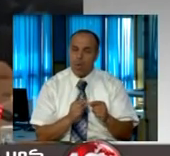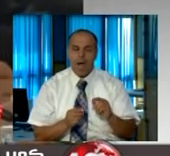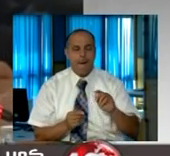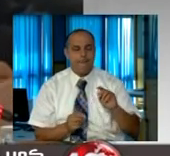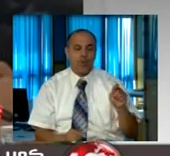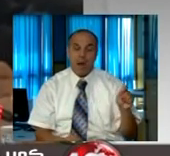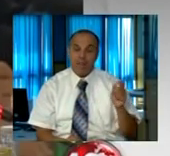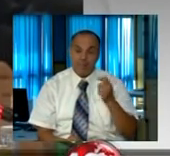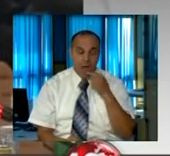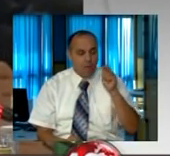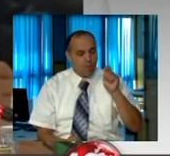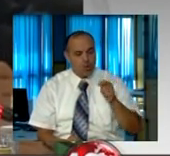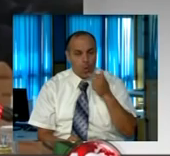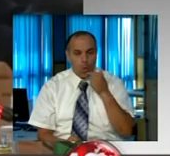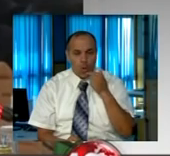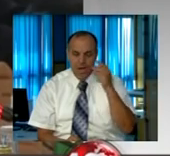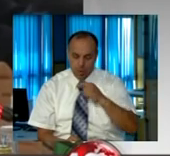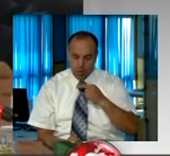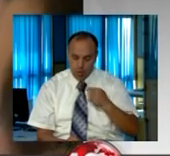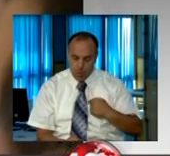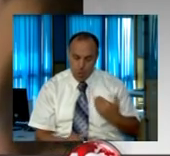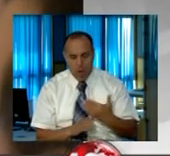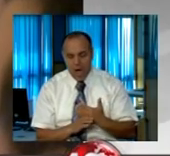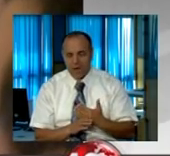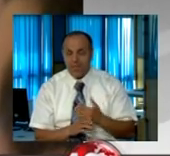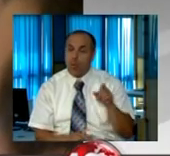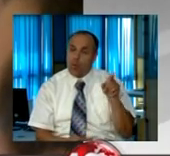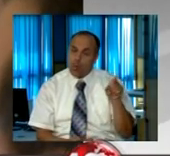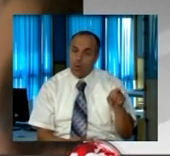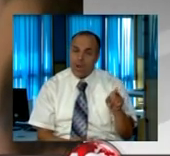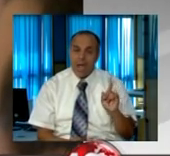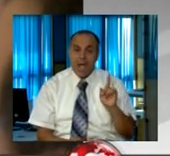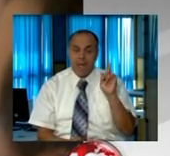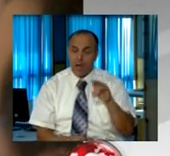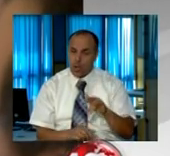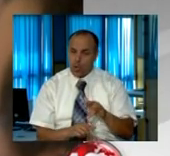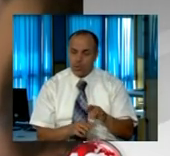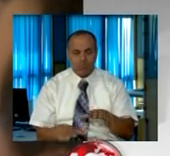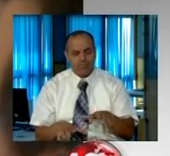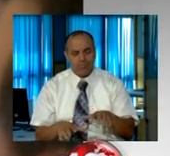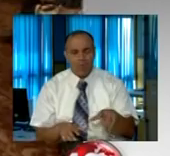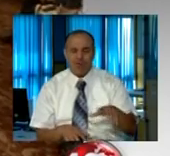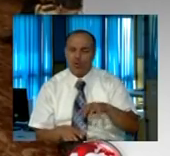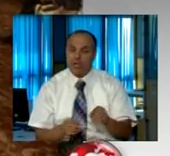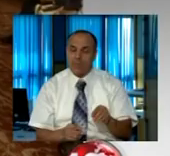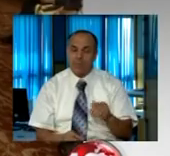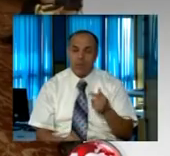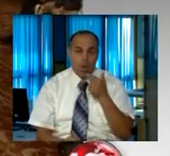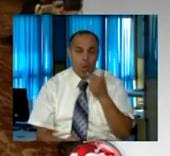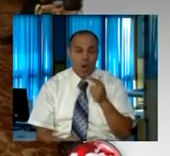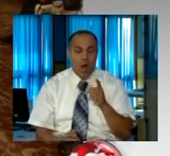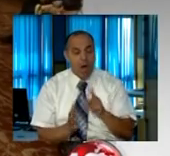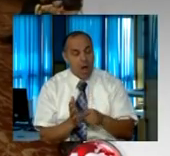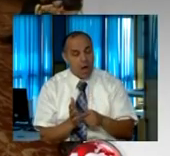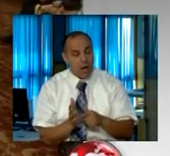والباليستية، مشددا على أن بلاده تعارض أي عمل من شأنه أن يثير توترا في المنطقة أو ينتهك